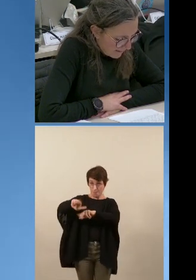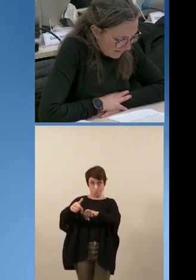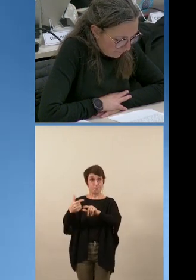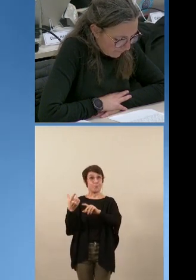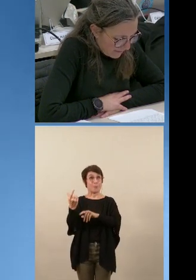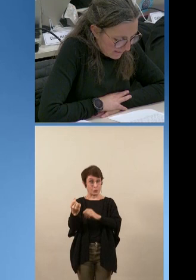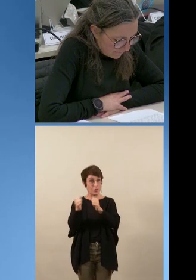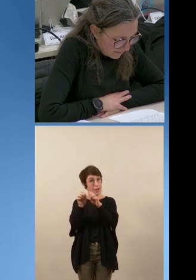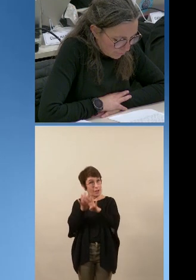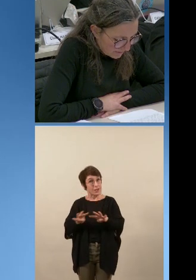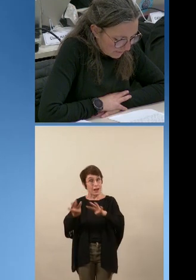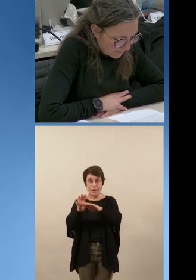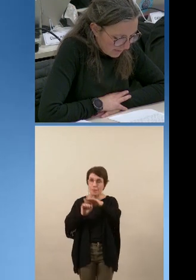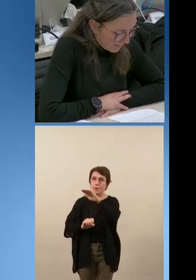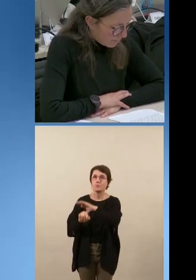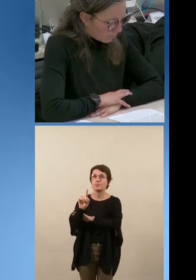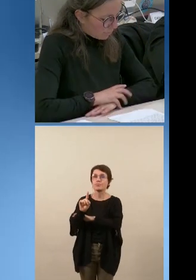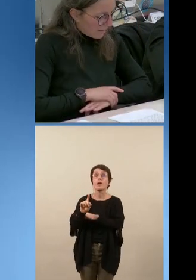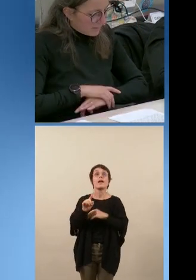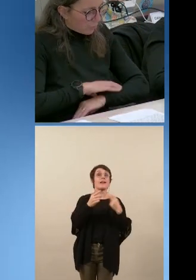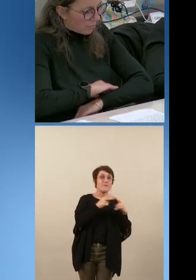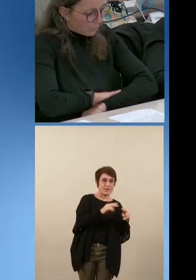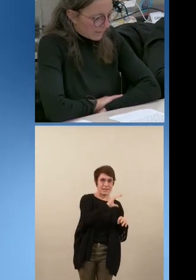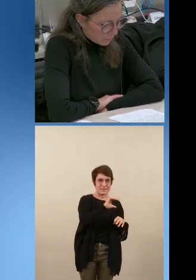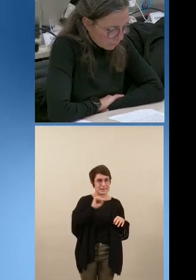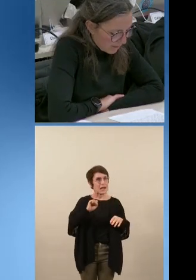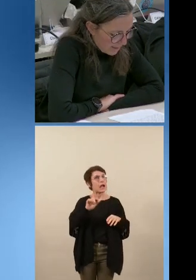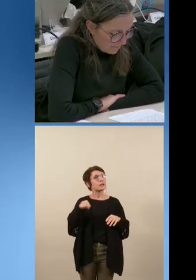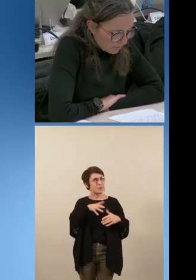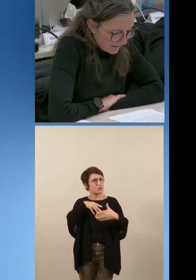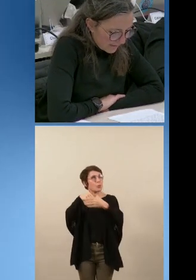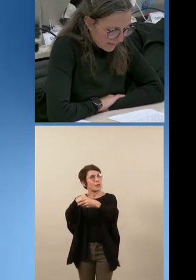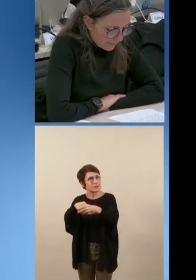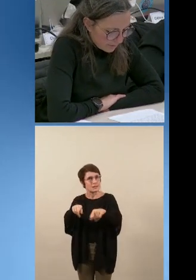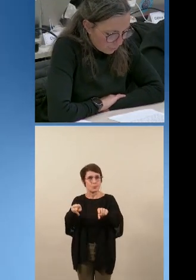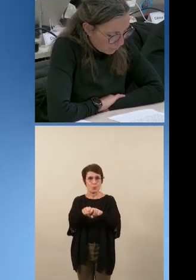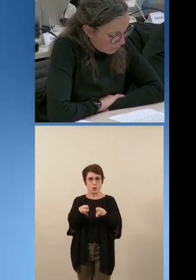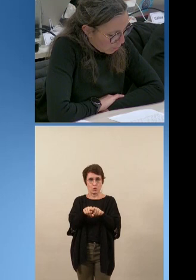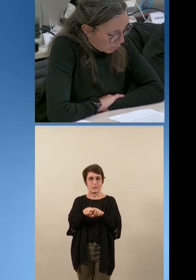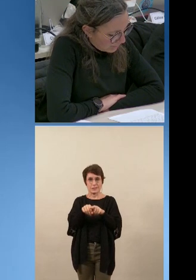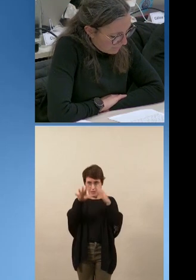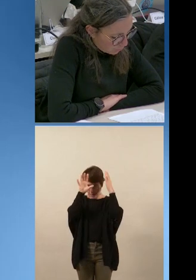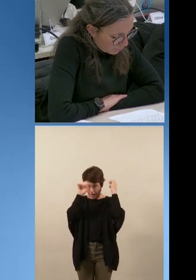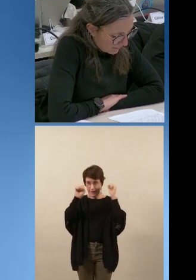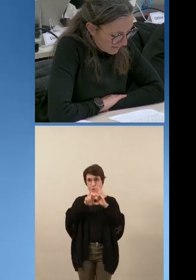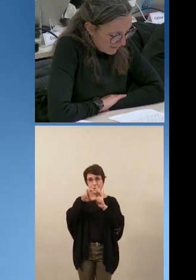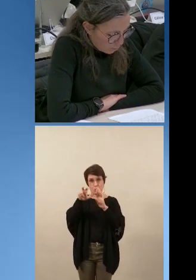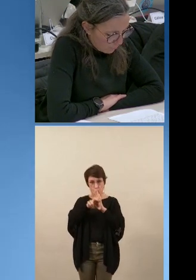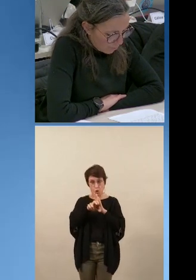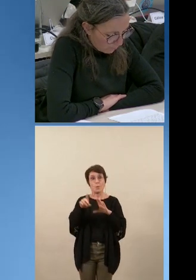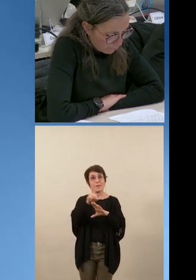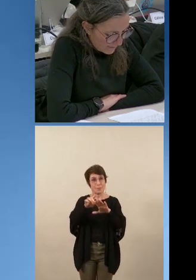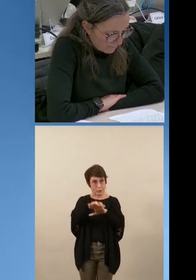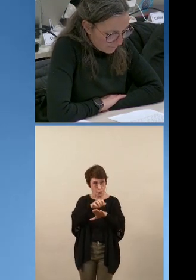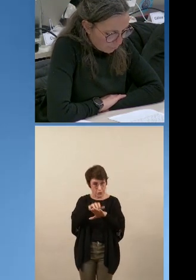la CAF la ville et le CCAS en sont partie prenante bien sûr mais aussi l'académie de Grenoble le département de l'zer le